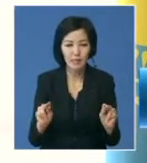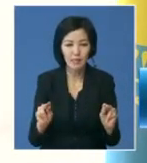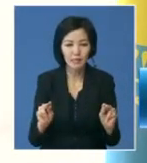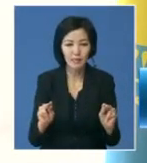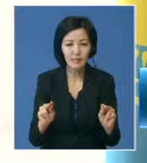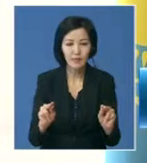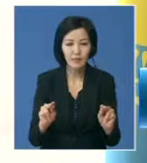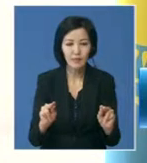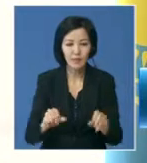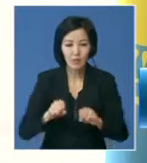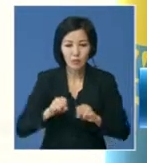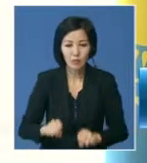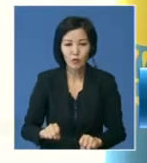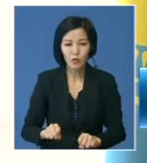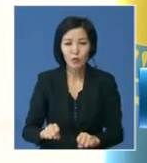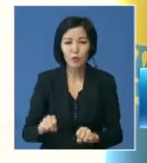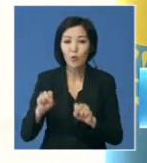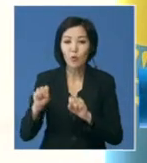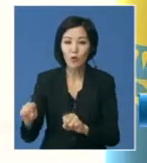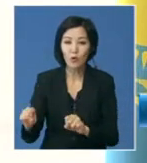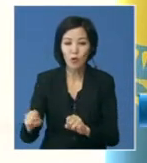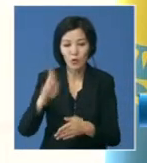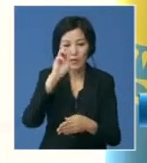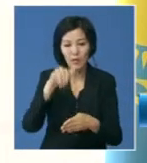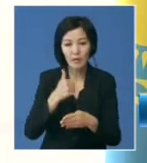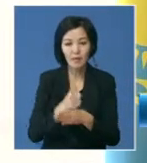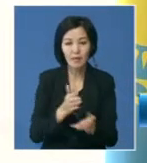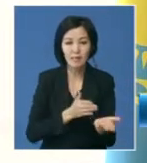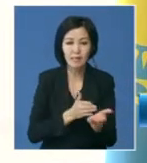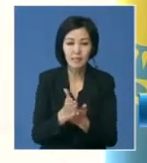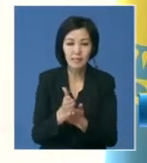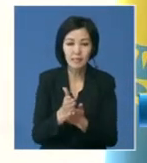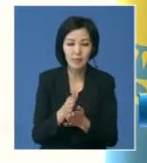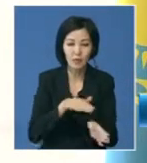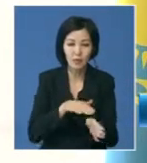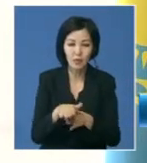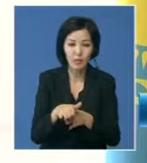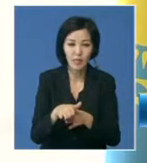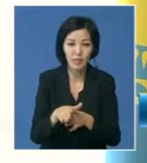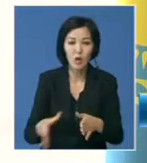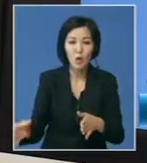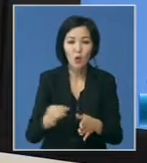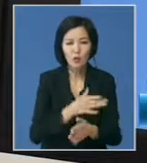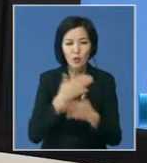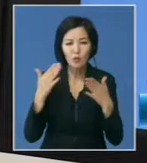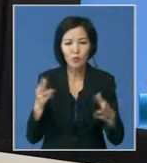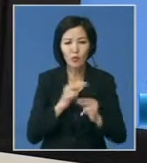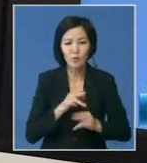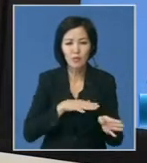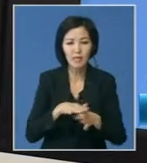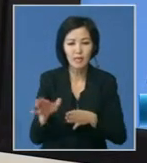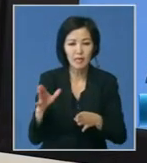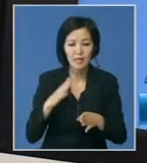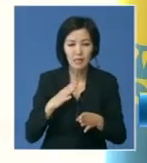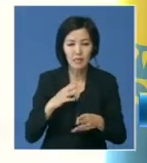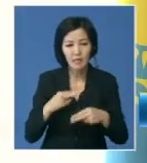ұстаздардың мүддесін қорғау. Бұл салада елбасының саясатын орында келе, облысымызда үлкен жұмысат атқарылып жатыр. Мұғалымдарға көңілі